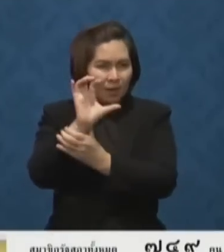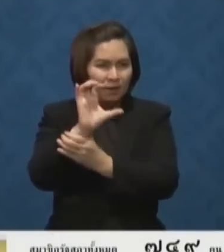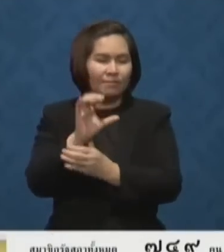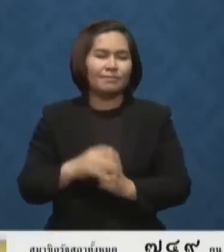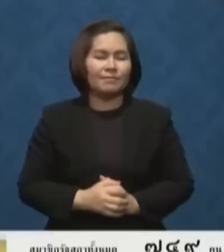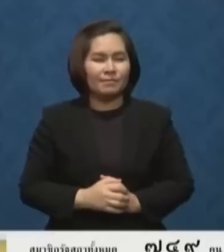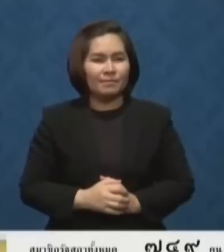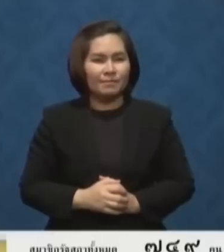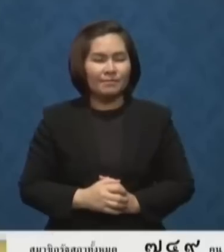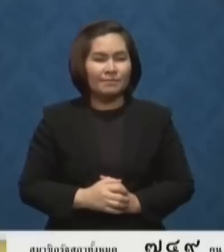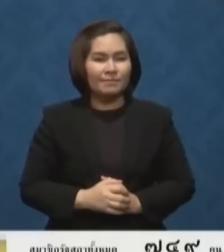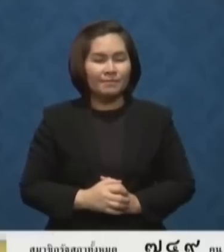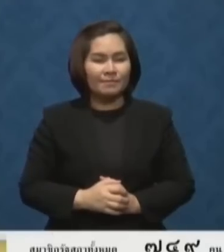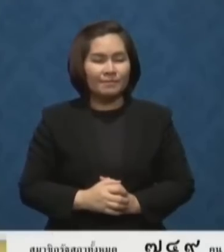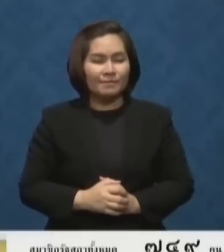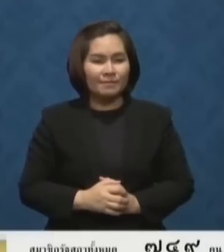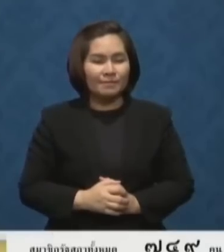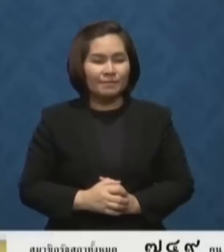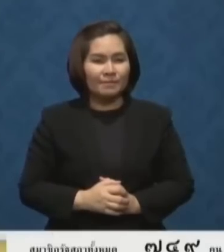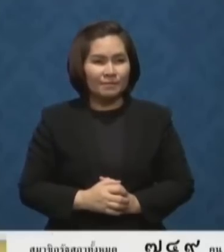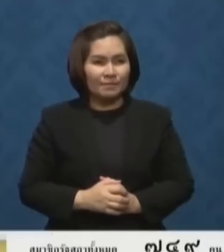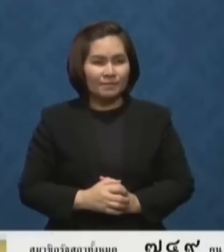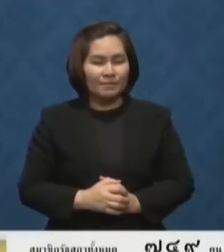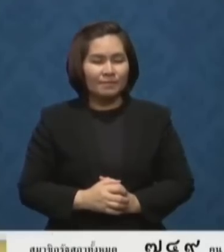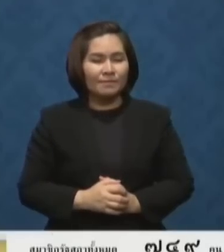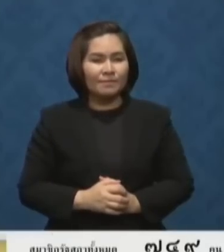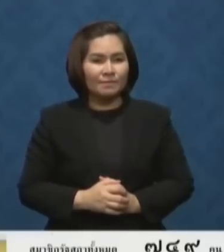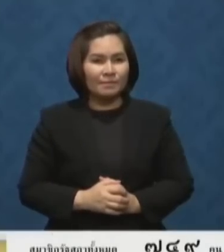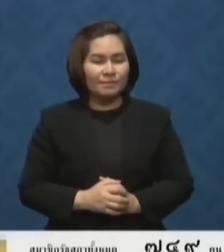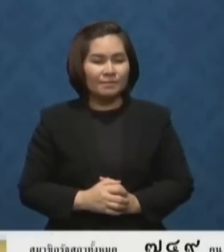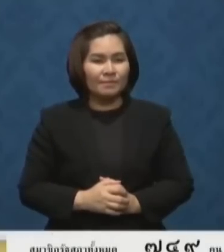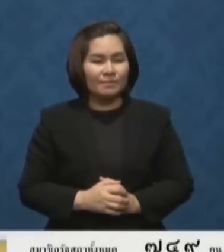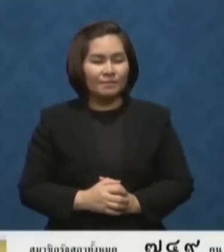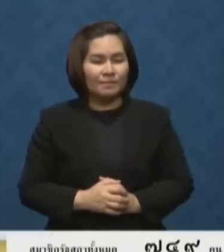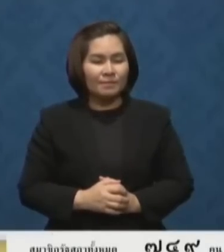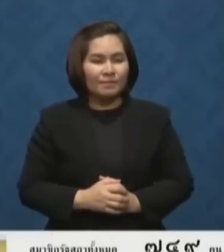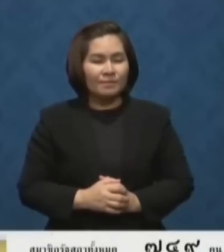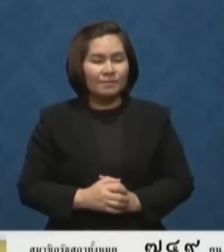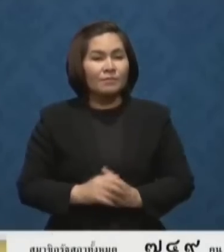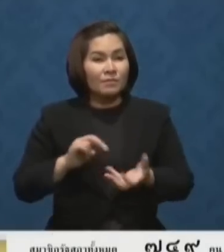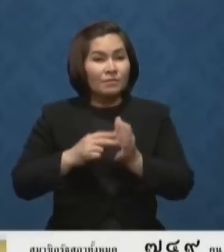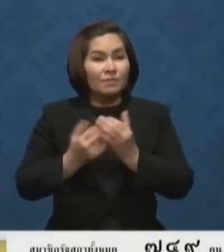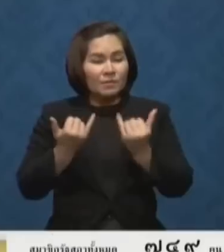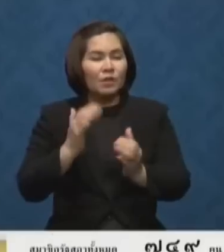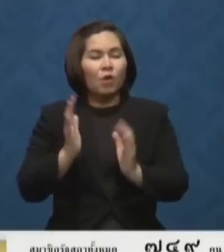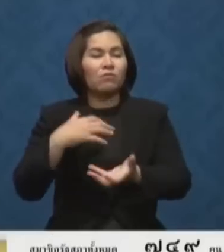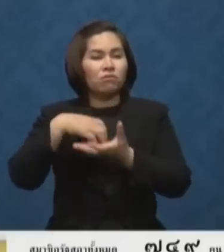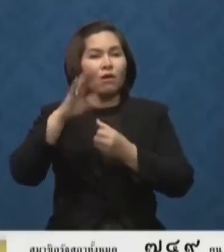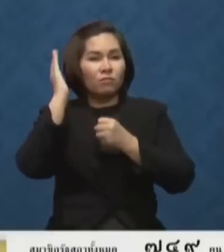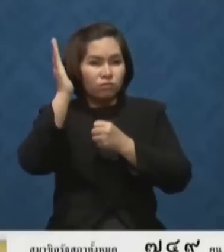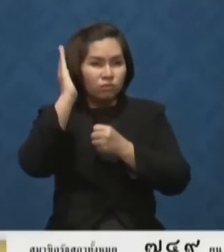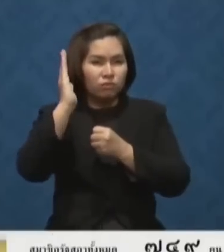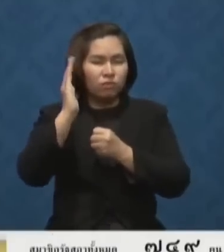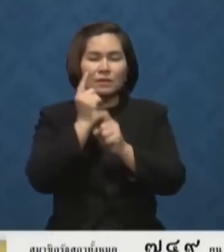ที่เหเชมัน ร่มพร visionary master crewก็ยังถือว่าผู้พ vicinityอย่พcomp atmosphere